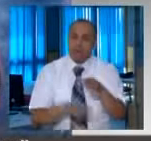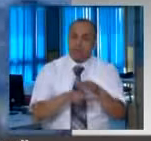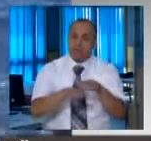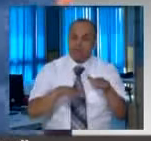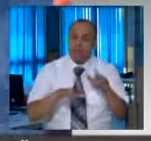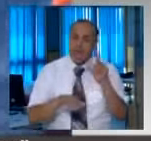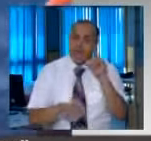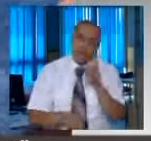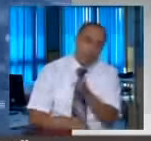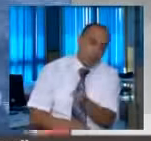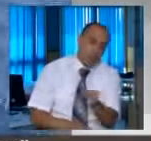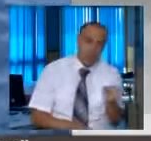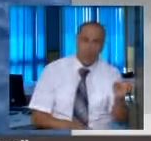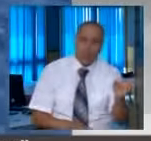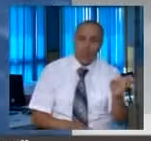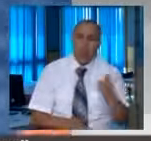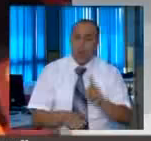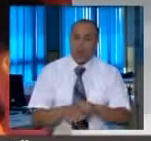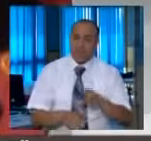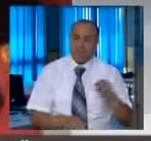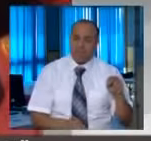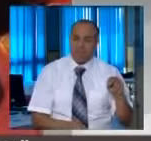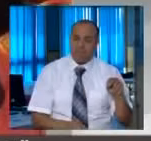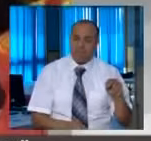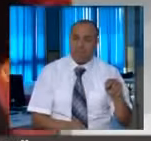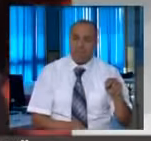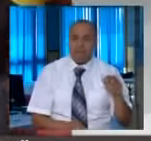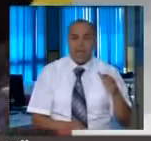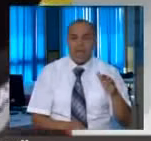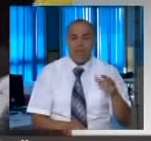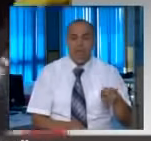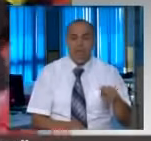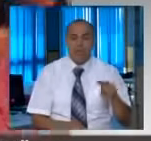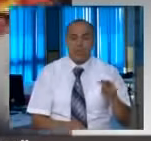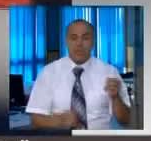ليبيا، وخلال نفس الفترة لقي ما يقدر بنحو